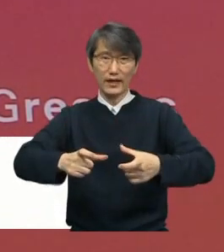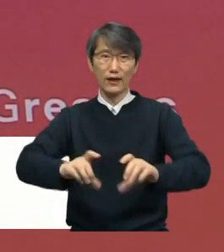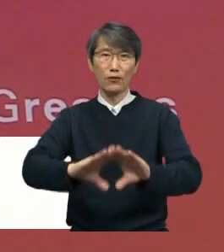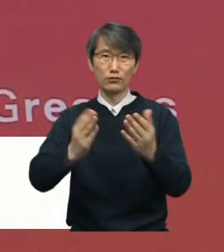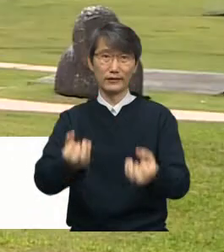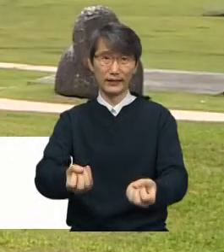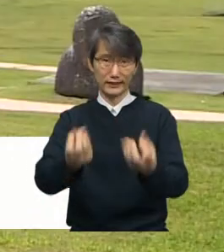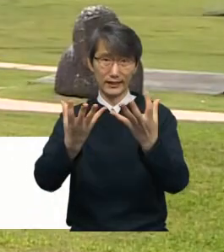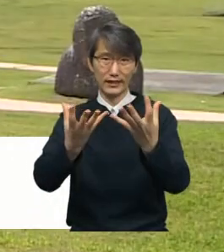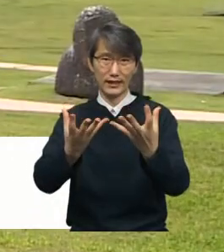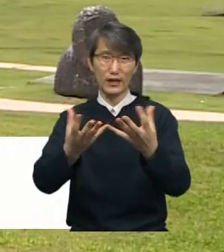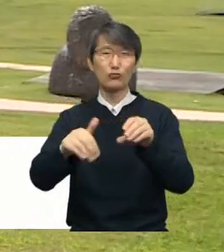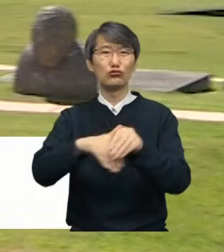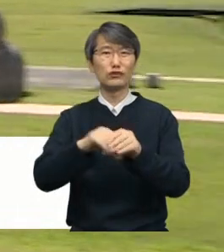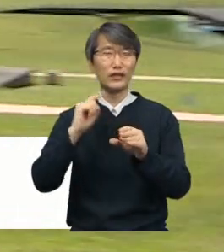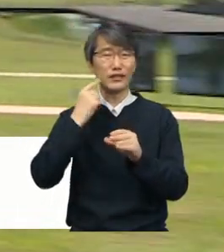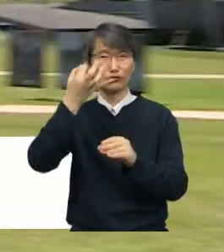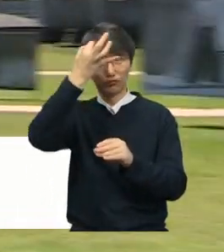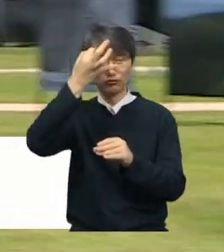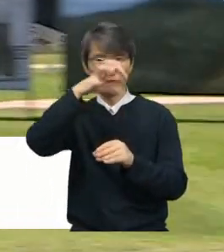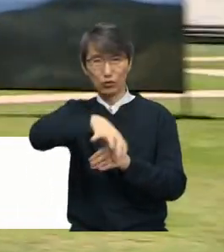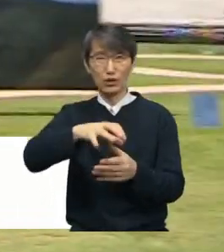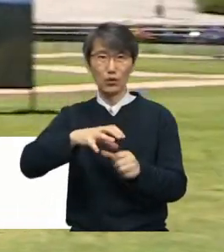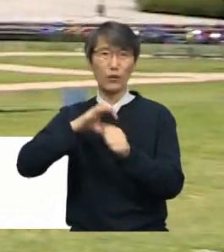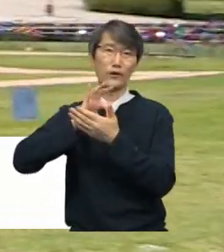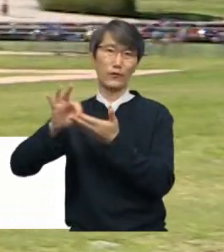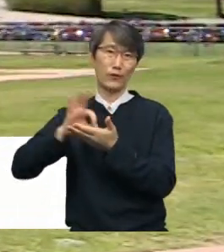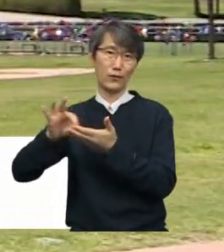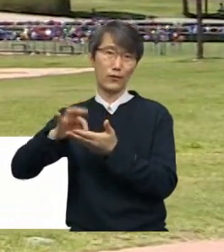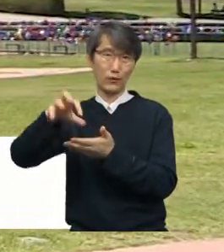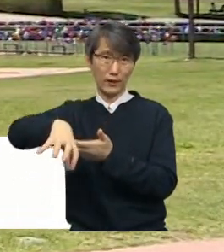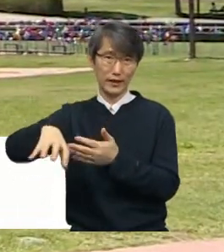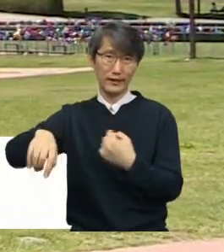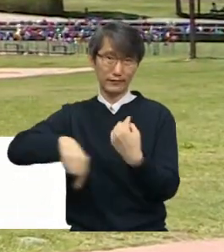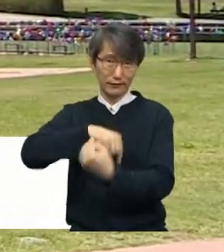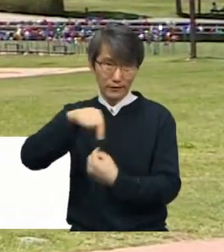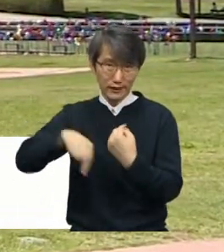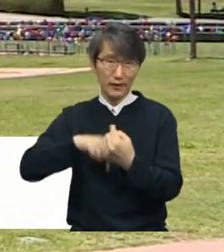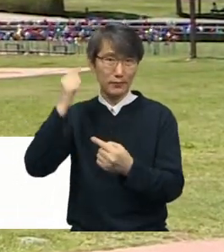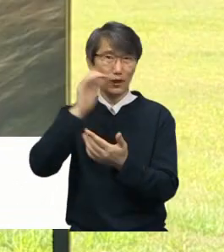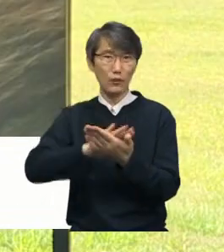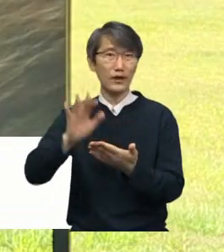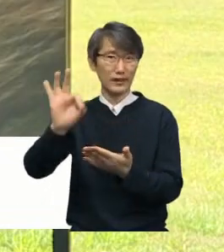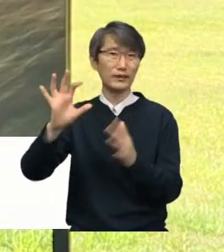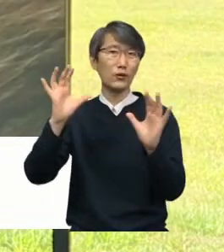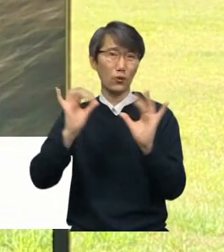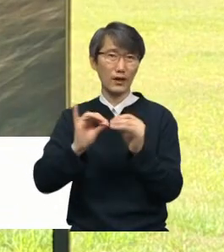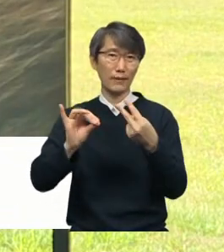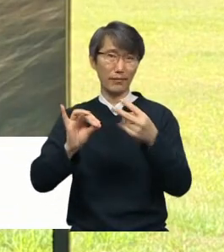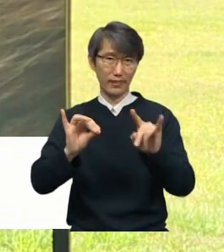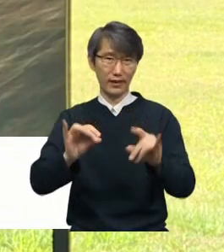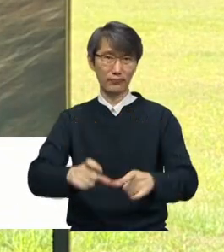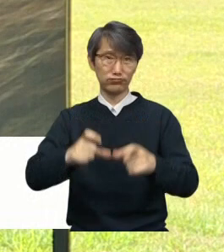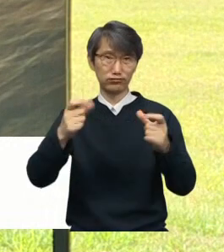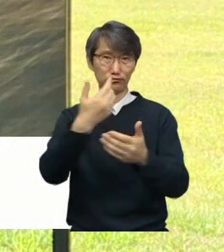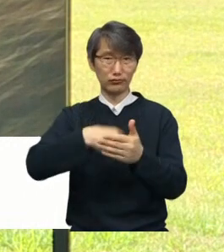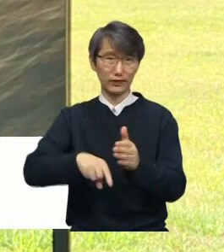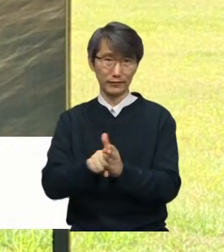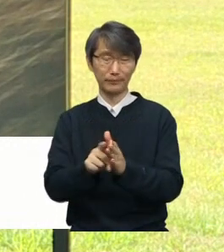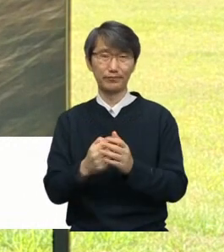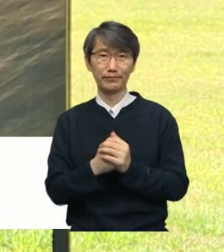하나로 DMG 문화 예술적 공간으로 활용해 DMG 생태와 평화 가치 공감대를 확산하기 위해